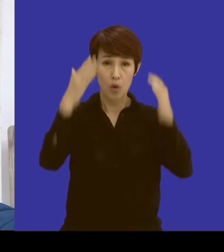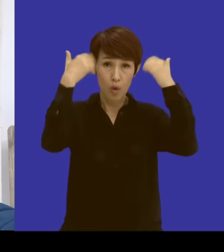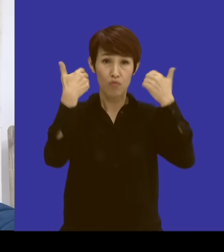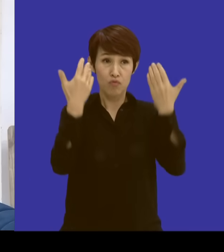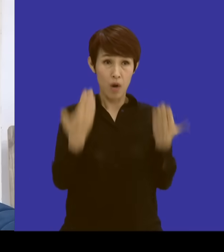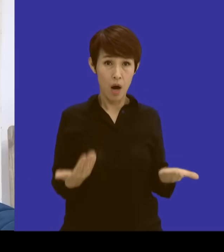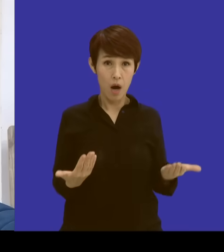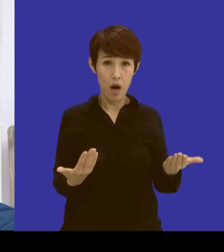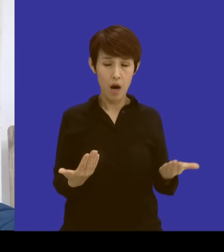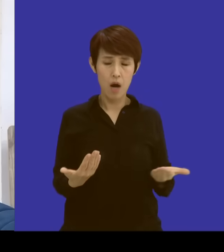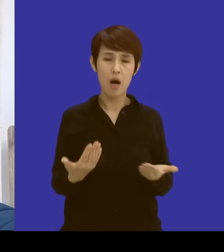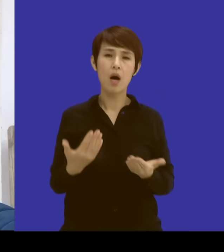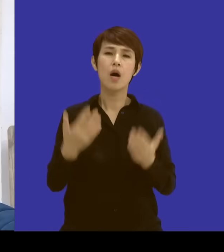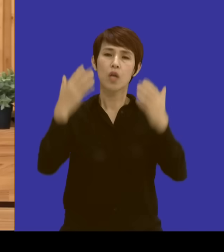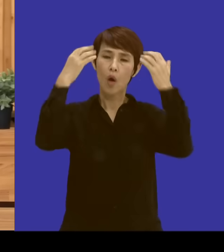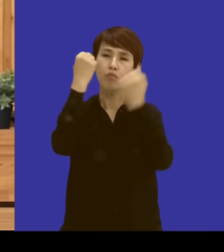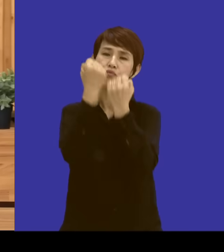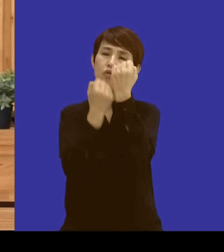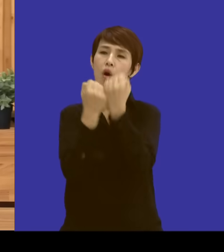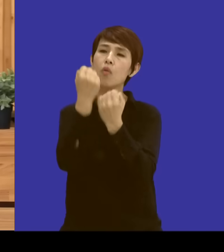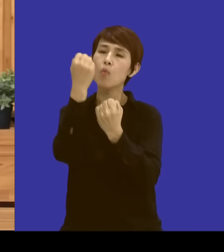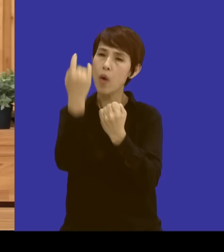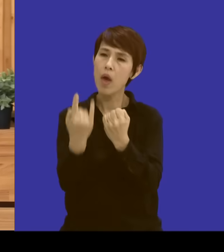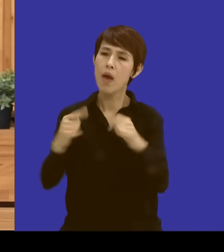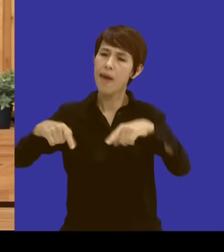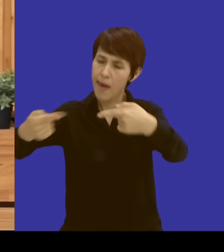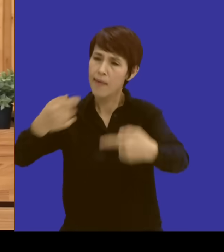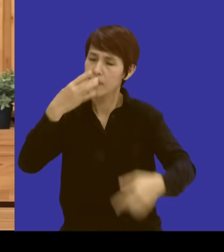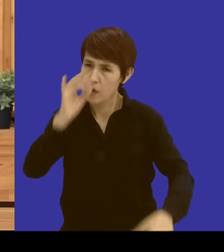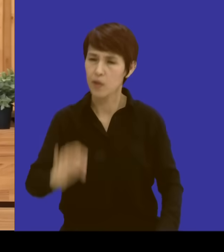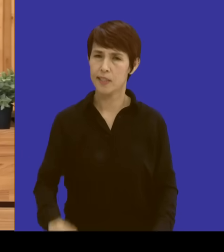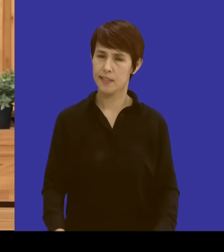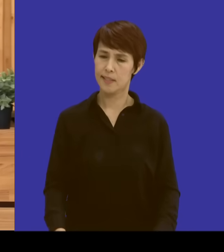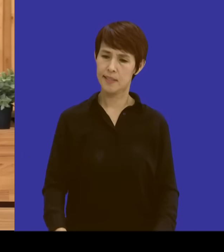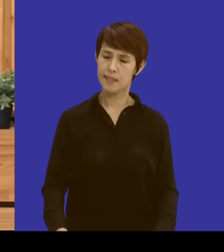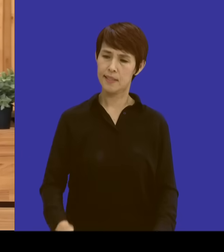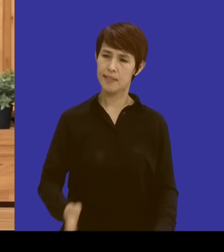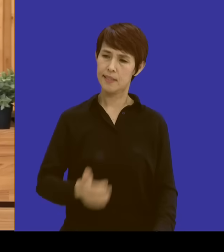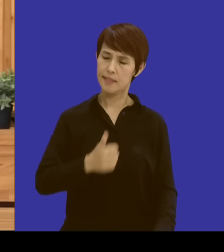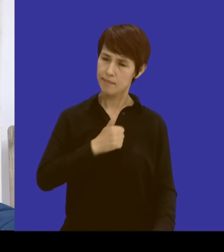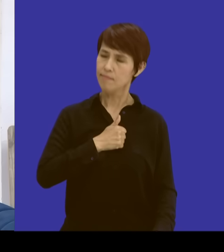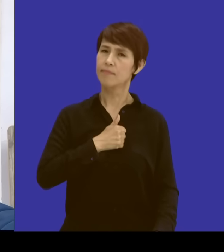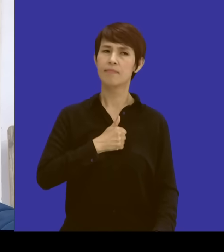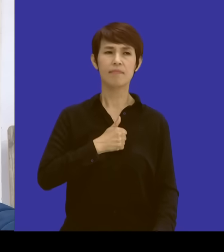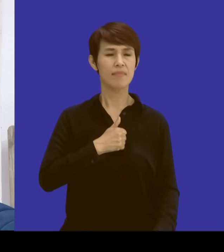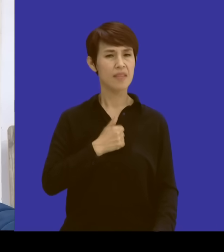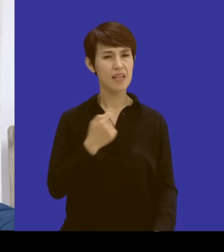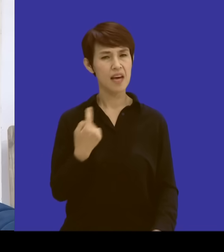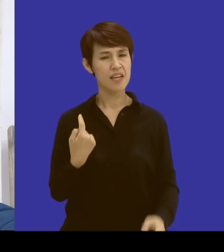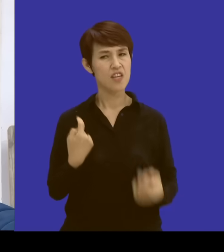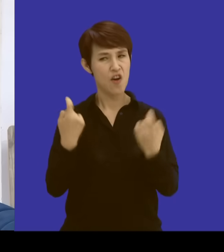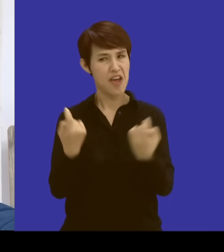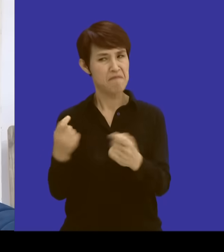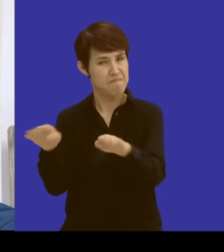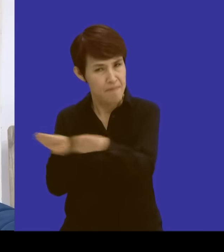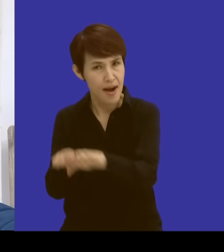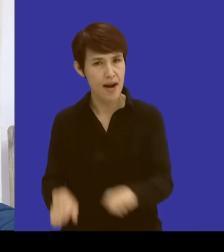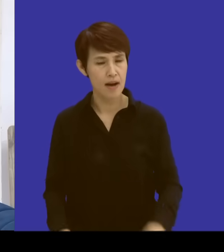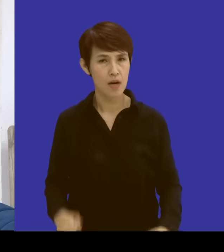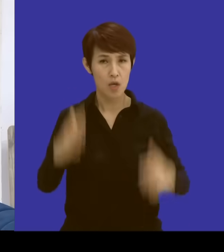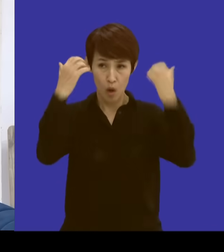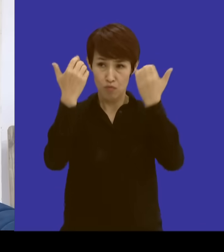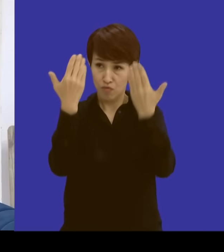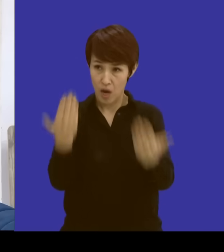여름 휴가는 당연히 수련회에 써야 되는 거 아니야? 그러면서 제 자부심이었죠. 나는 수학여행도 안 갔고 휴가는